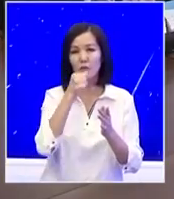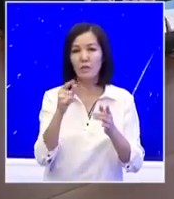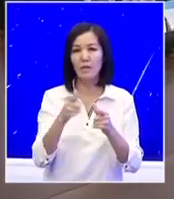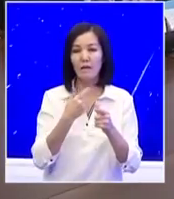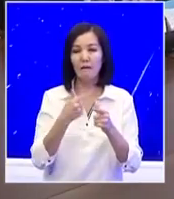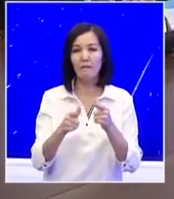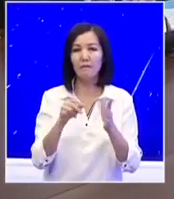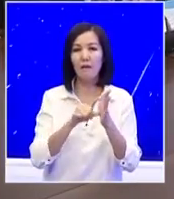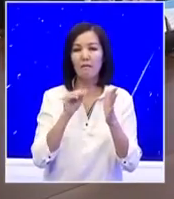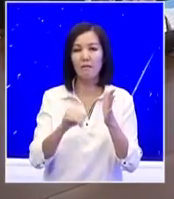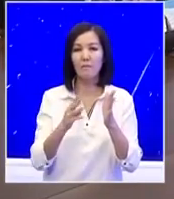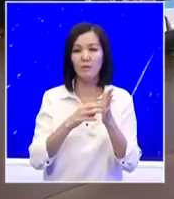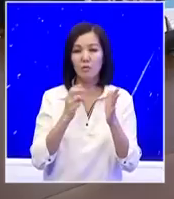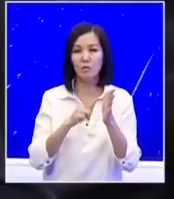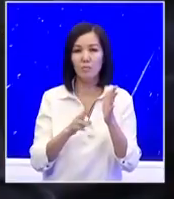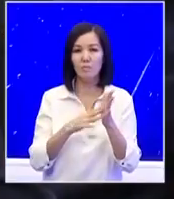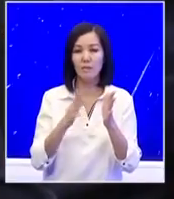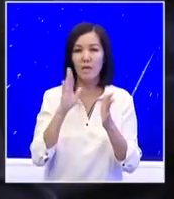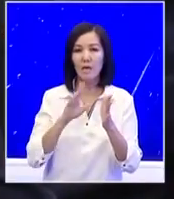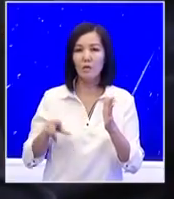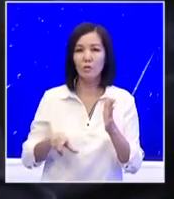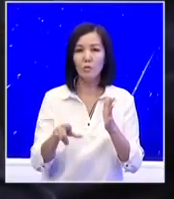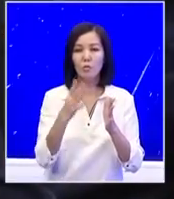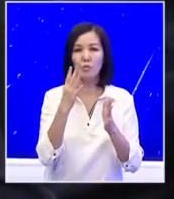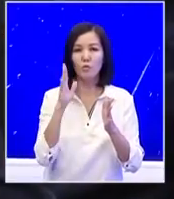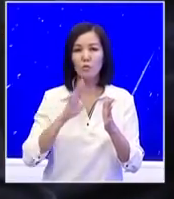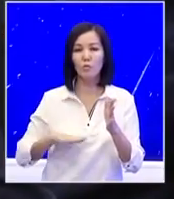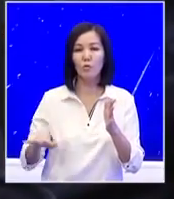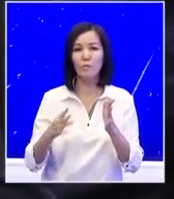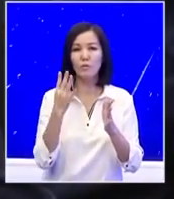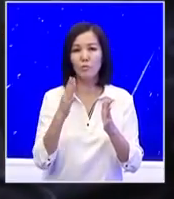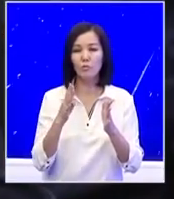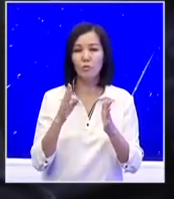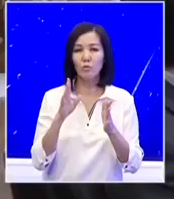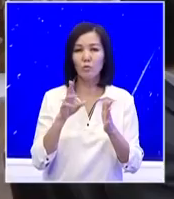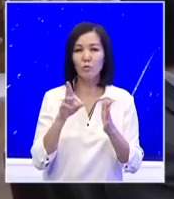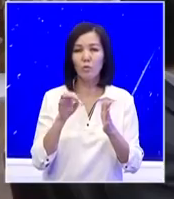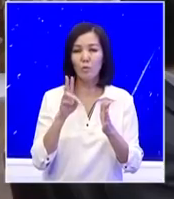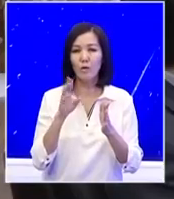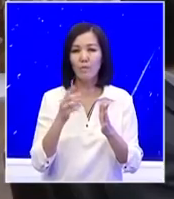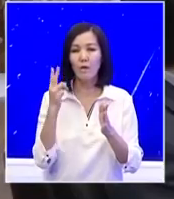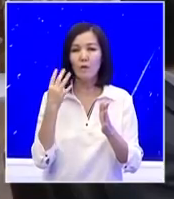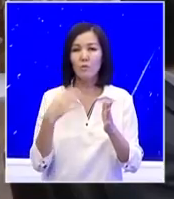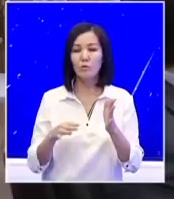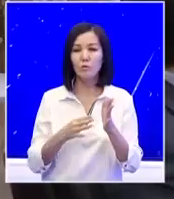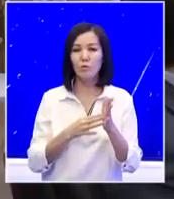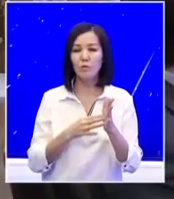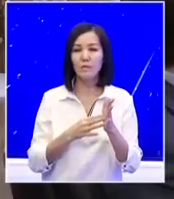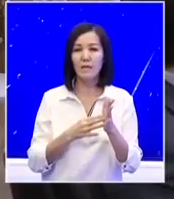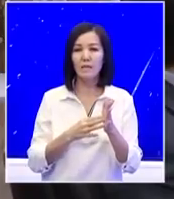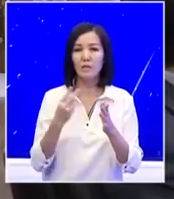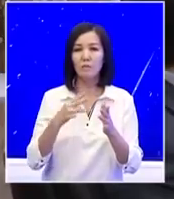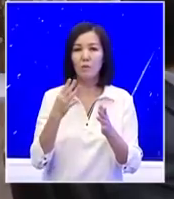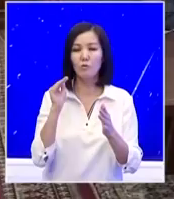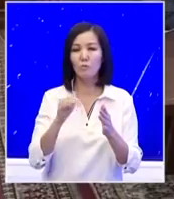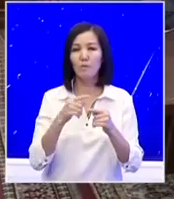аралығында 6785 шақырым канал, 4 су қоймасы, 4 су торабы, 239 дренаж оңғымасы және 23